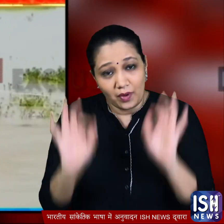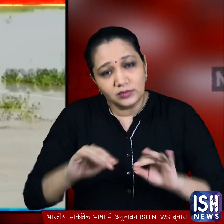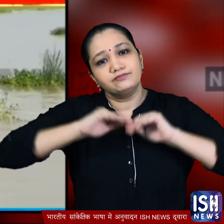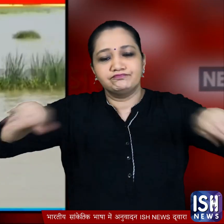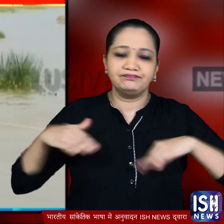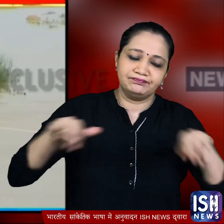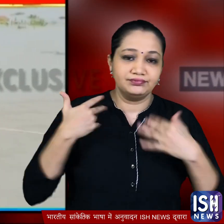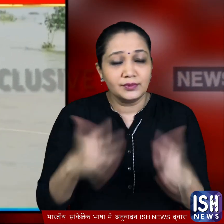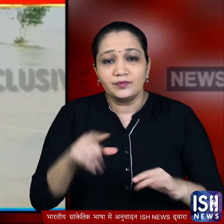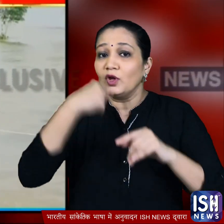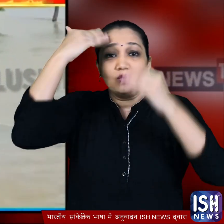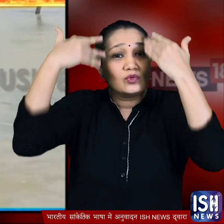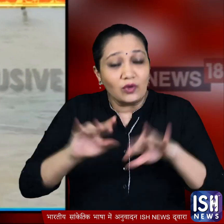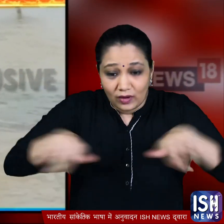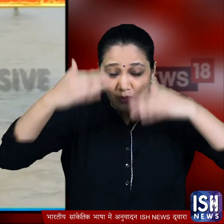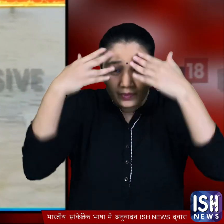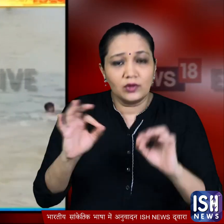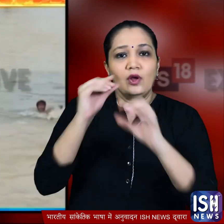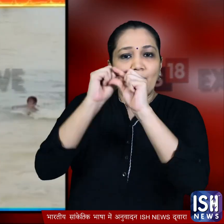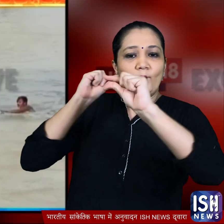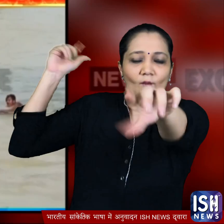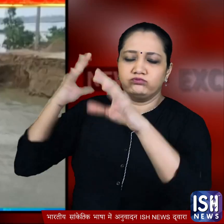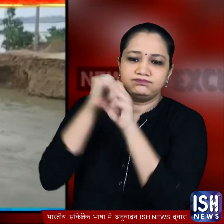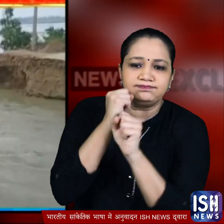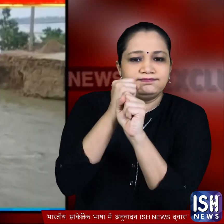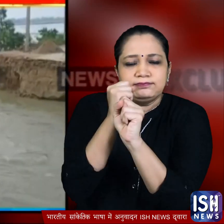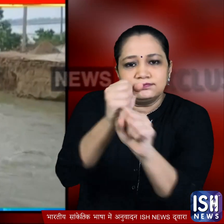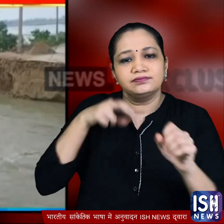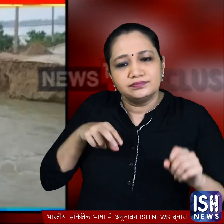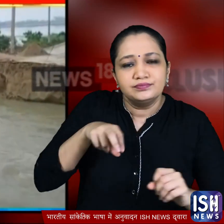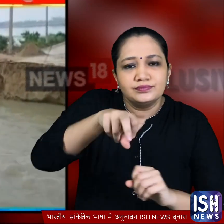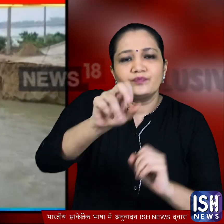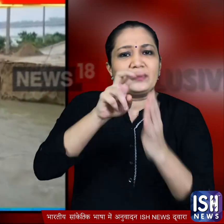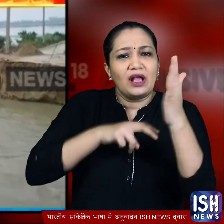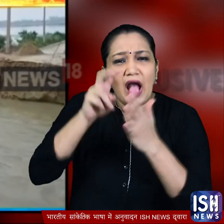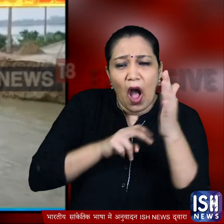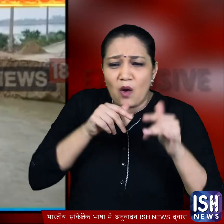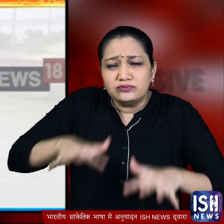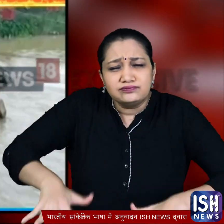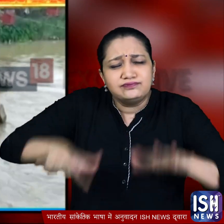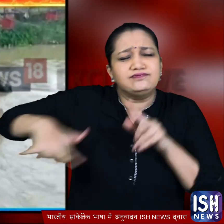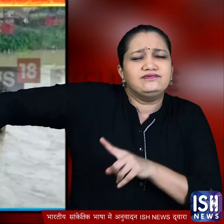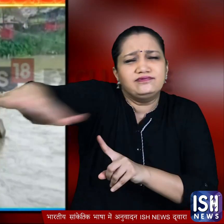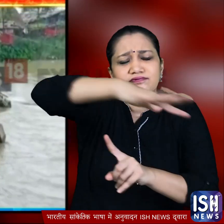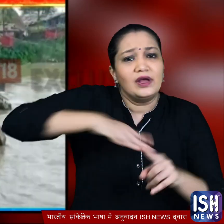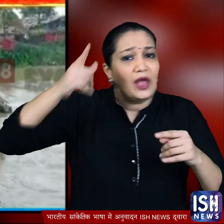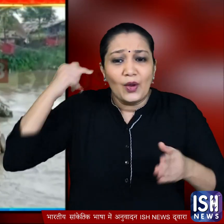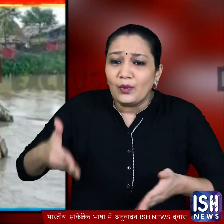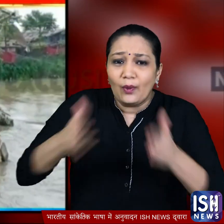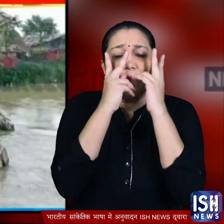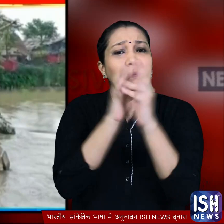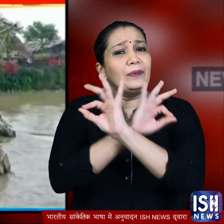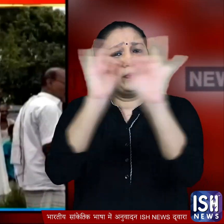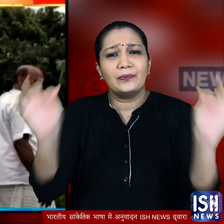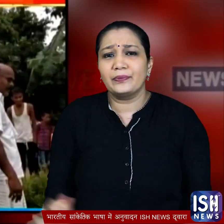था वो तैर कर गए और जिन्हें नहीं आता था वो रस्सी पकड़कर किनारे पहुंचे। मधुबनी में गांव के गांव पानी में डूब चुके हैं। सड़क का कहीं नामो निशान